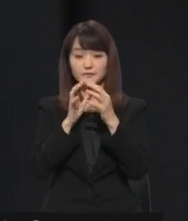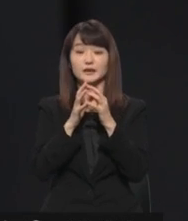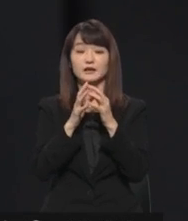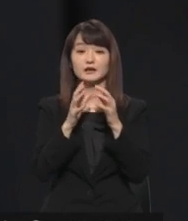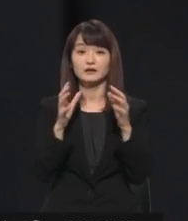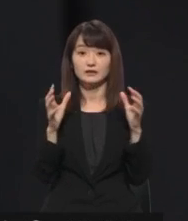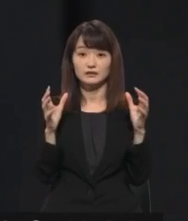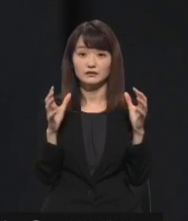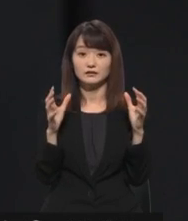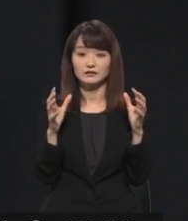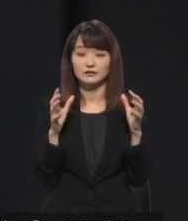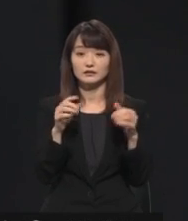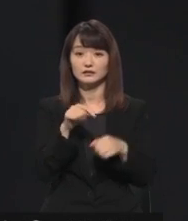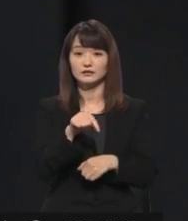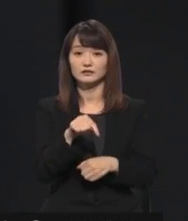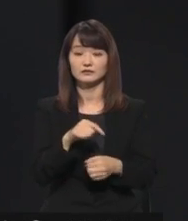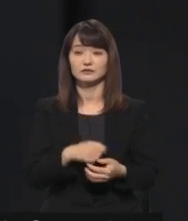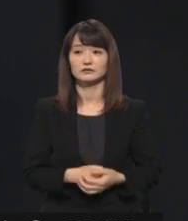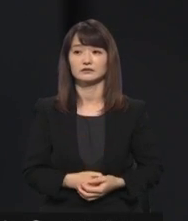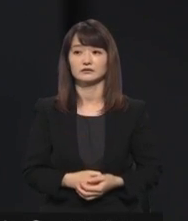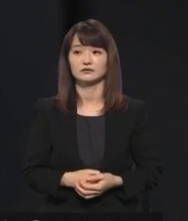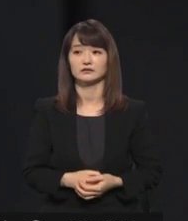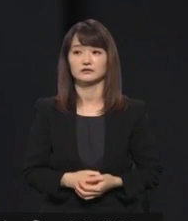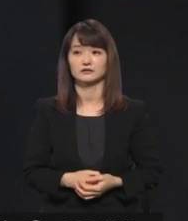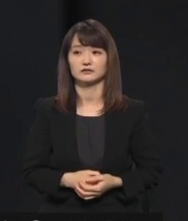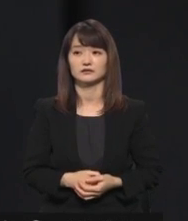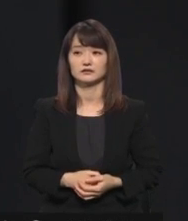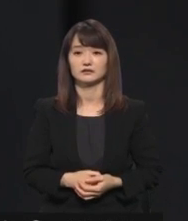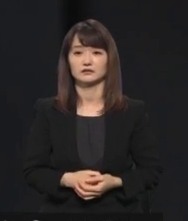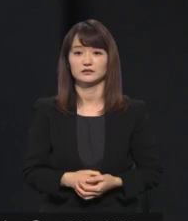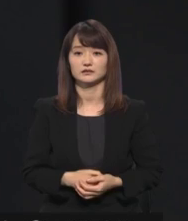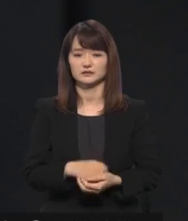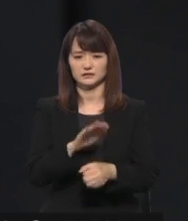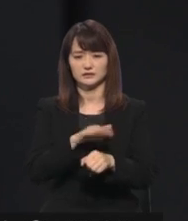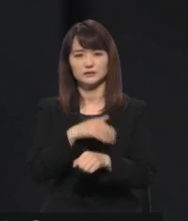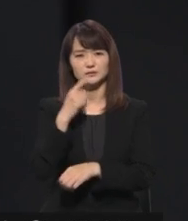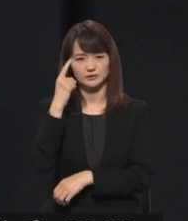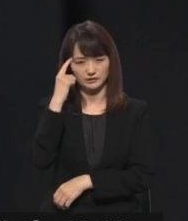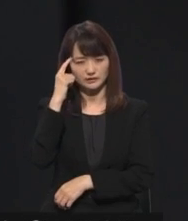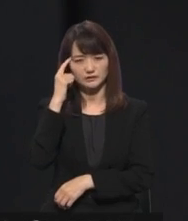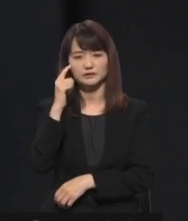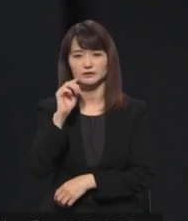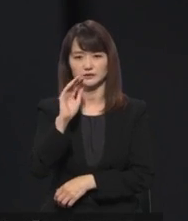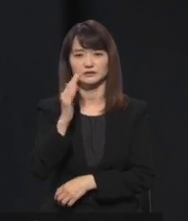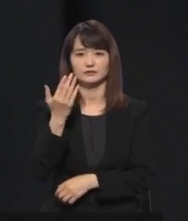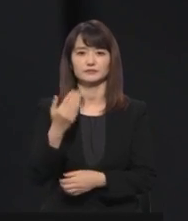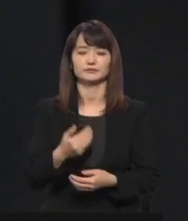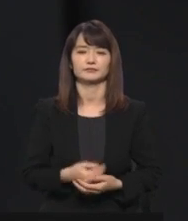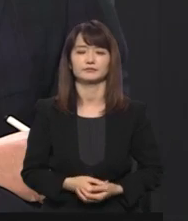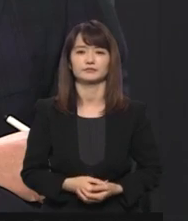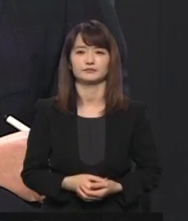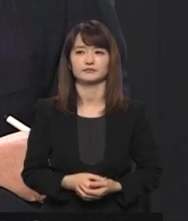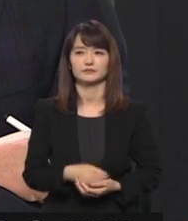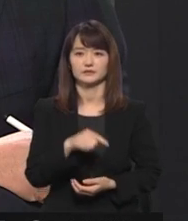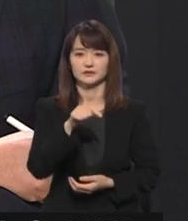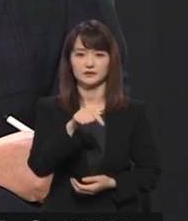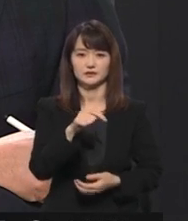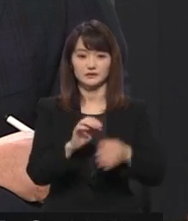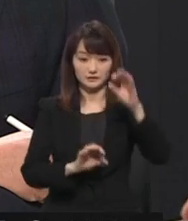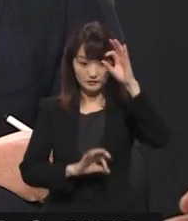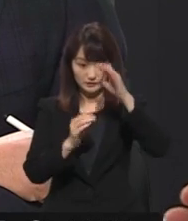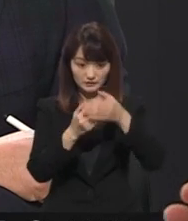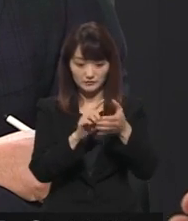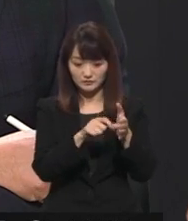자체가 사실은 굉장히 어떻게 보면 이율배반적인 모습이라고 저는 생각을 하고 결국 이것도 언젠가 시간이 지나게